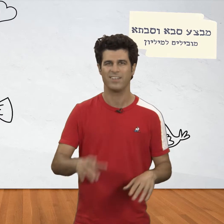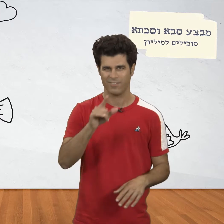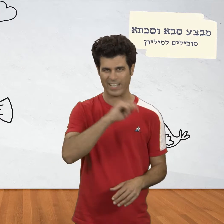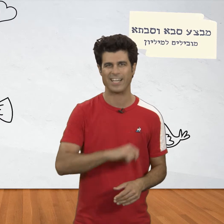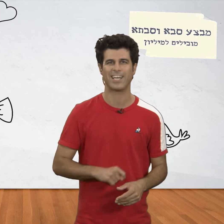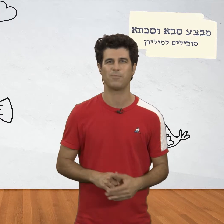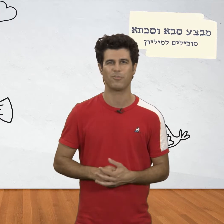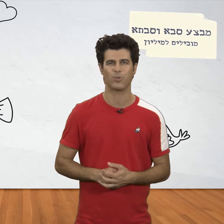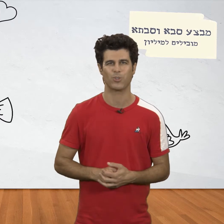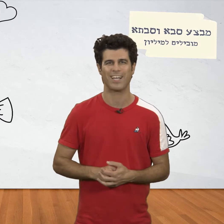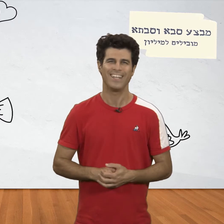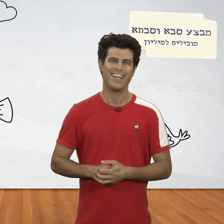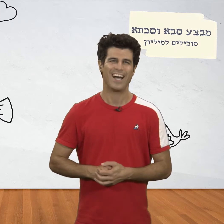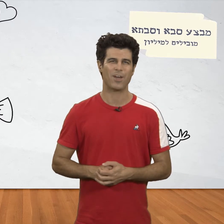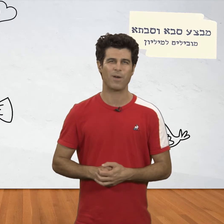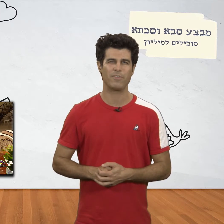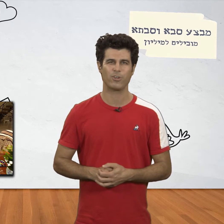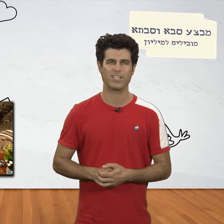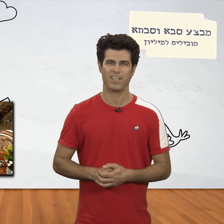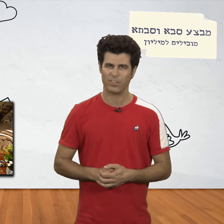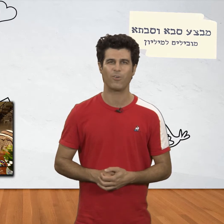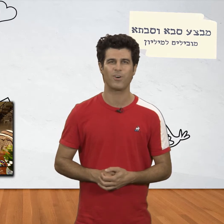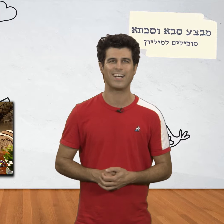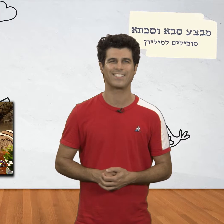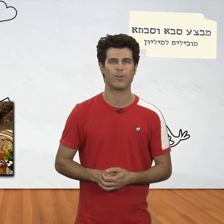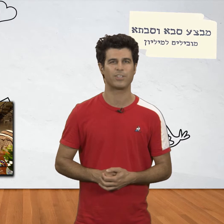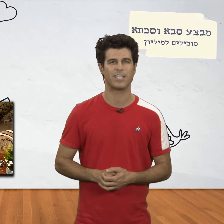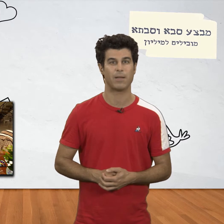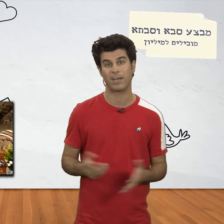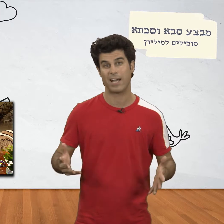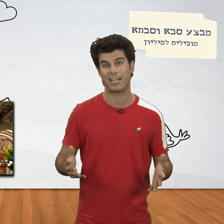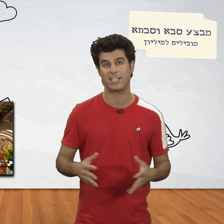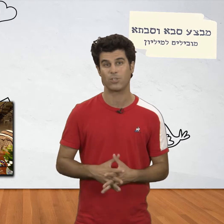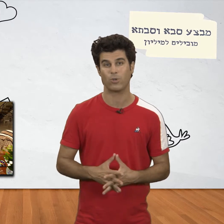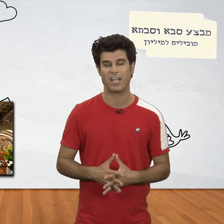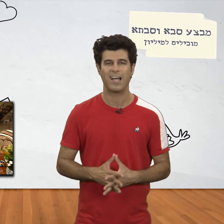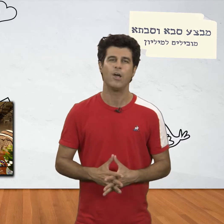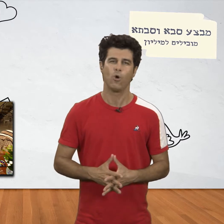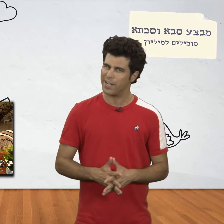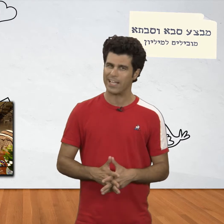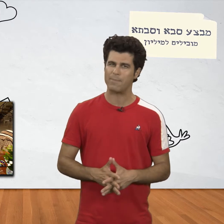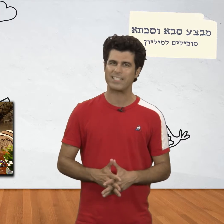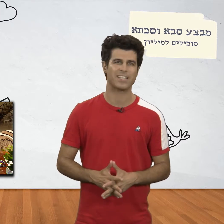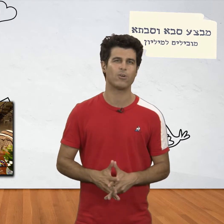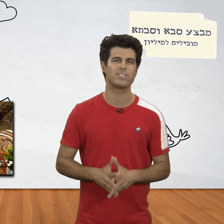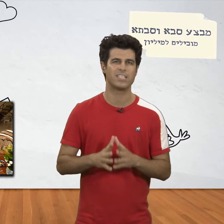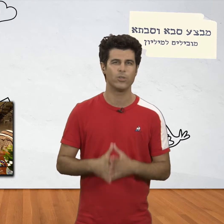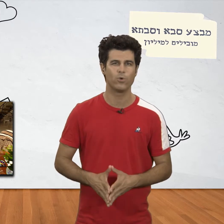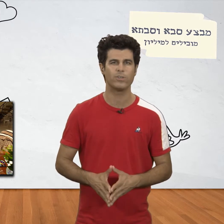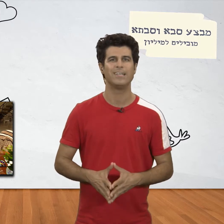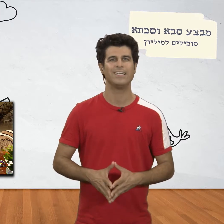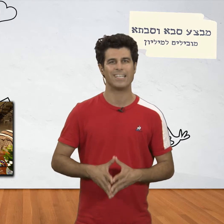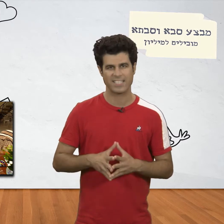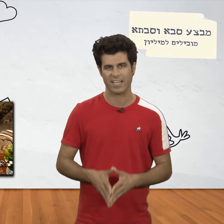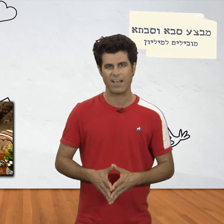מדהימה וכדאי לכם לפגוש אותה. אנחנו גם נפגוש את סבתא רוחה, שלא נותנת למרחק לעצור אותה, ומקיימת סדנאות